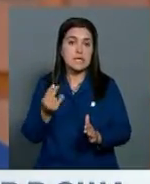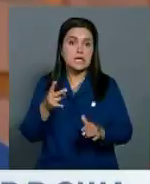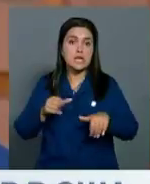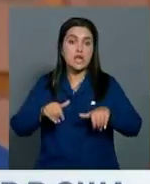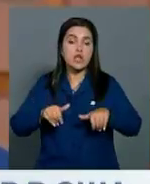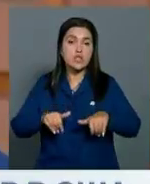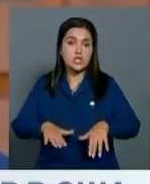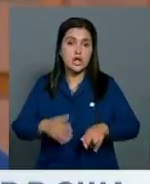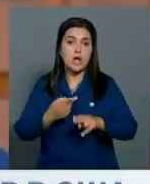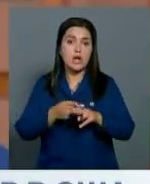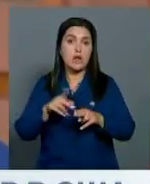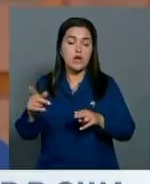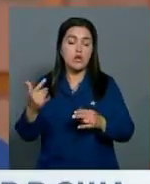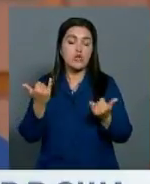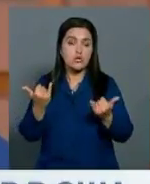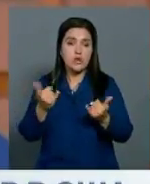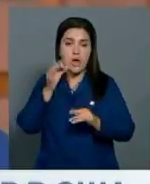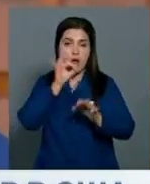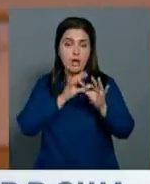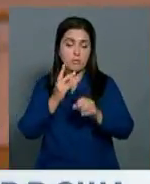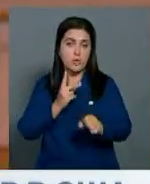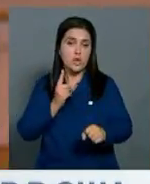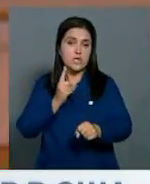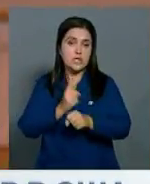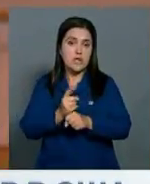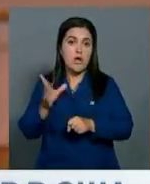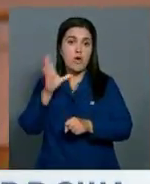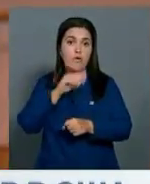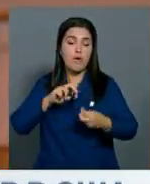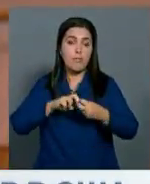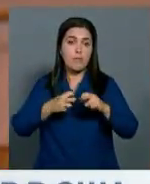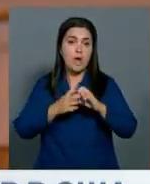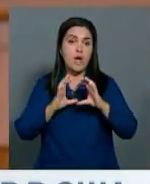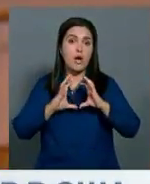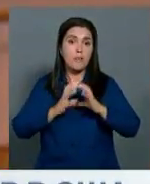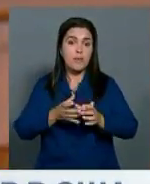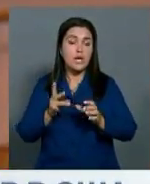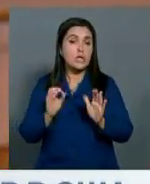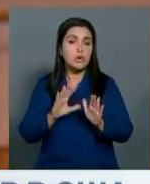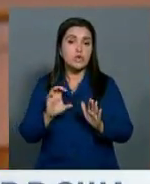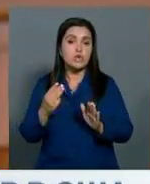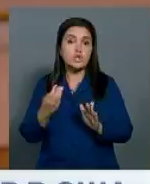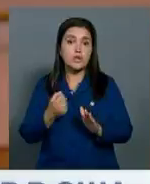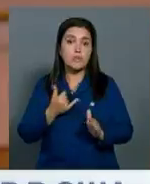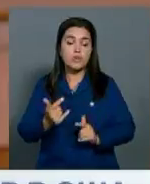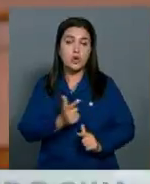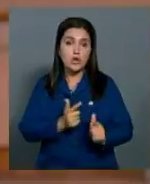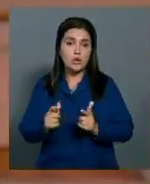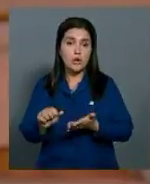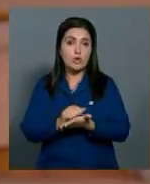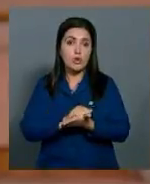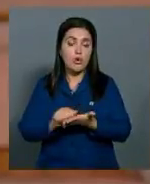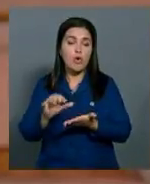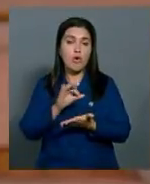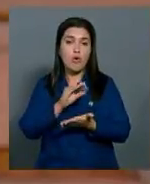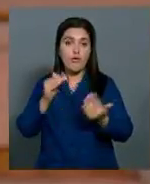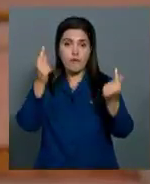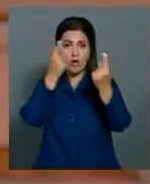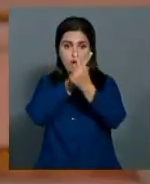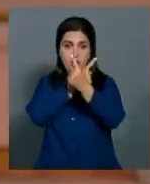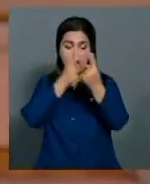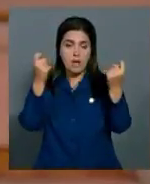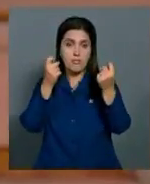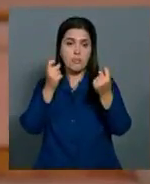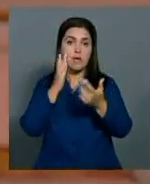решение опиатного кризиса. Эта проблема существует во всем мире, не только в США. Мы уже сейчас готовим документы для официального объявления